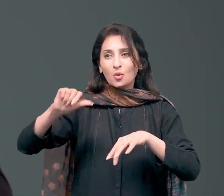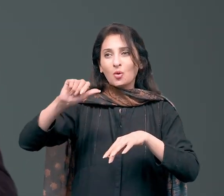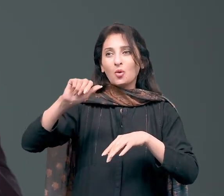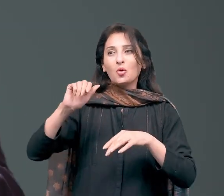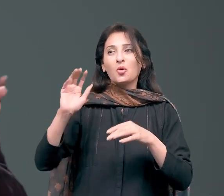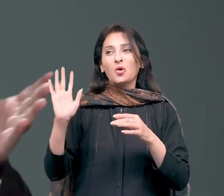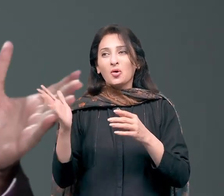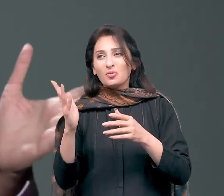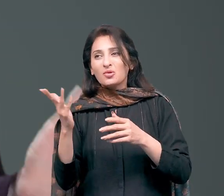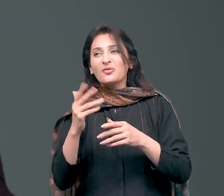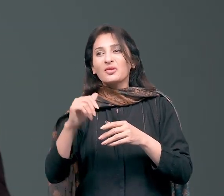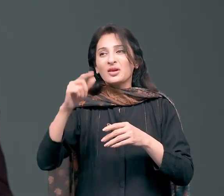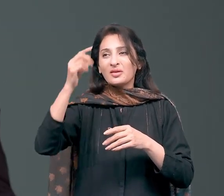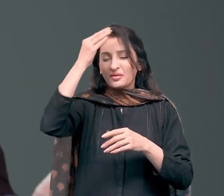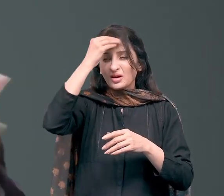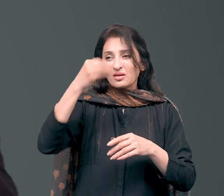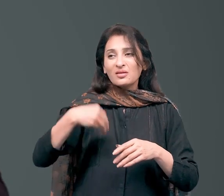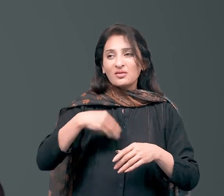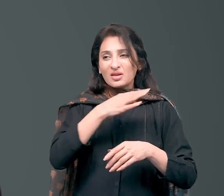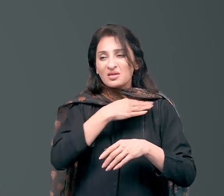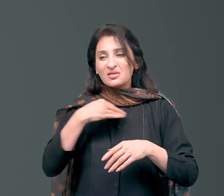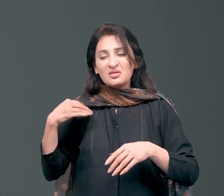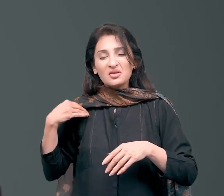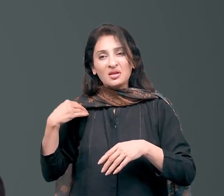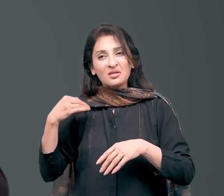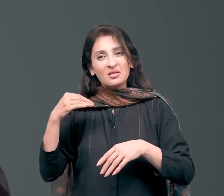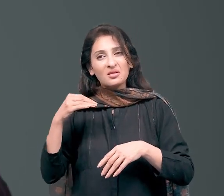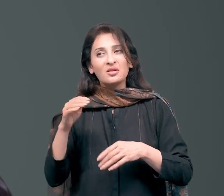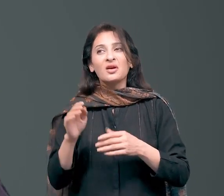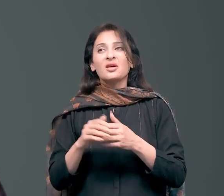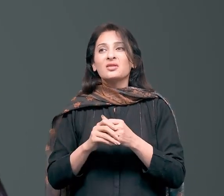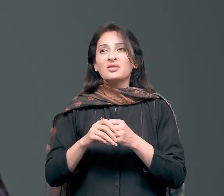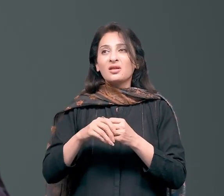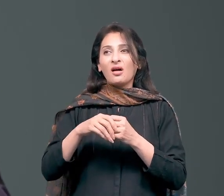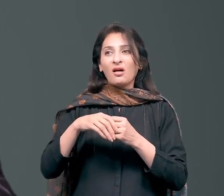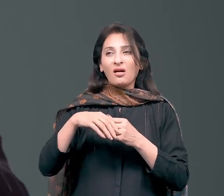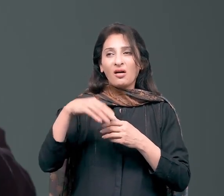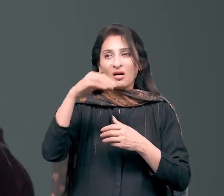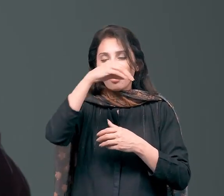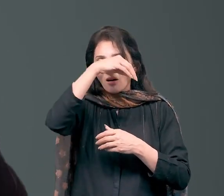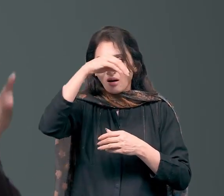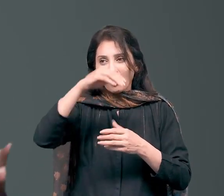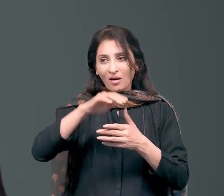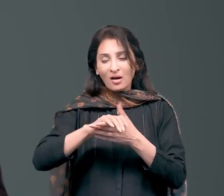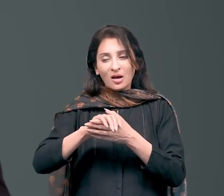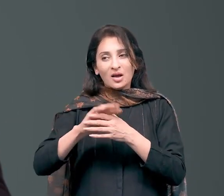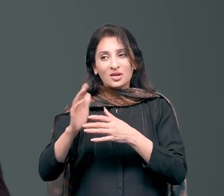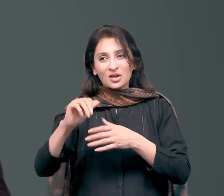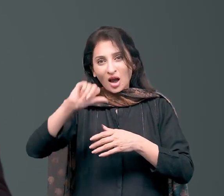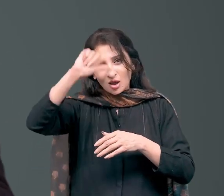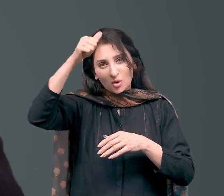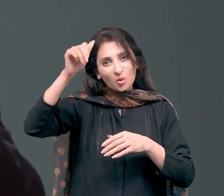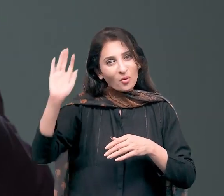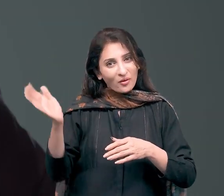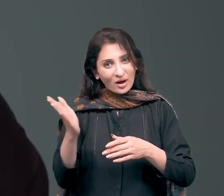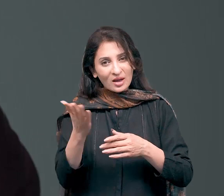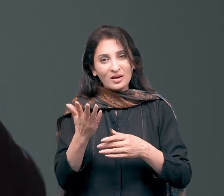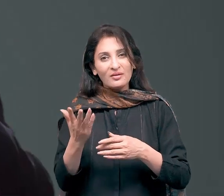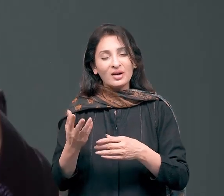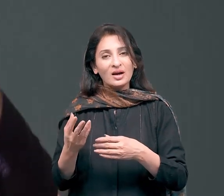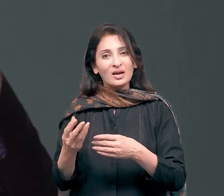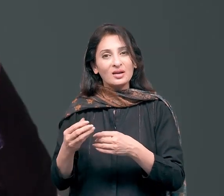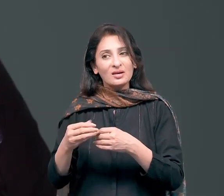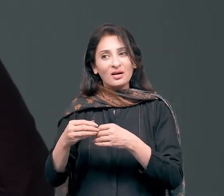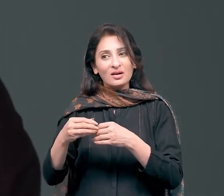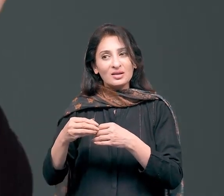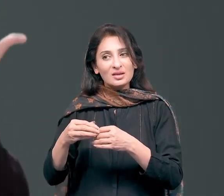رہتی ہیں، کرسچن رہتے ہیں، سکھ رہتے ہیں، اور جو رہتے ہیں ان کو بھی پورے حقوق نہیں ملے ہیں۔ ابھی